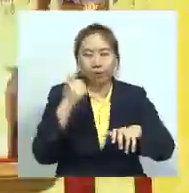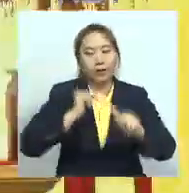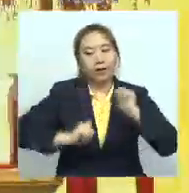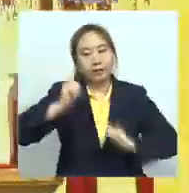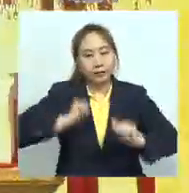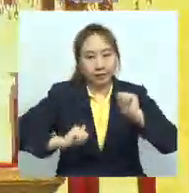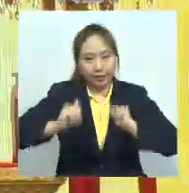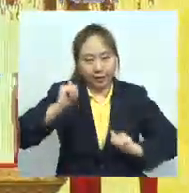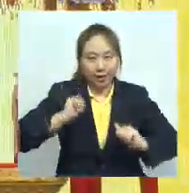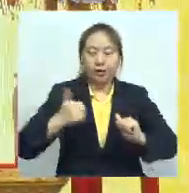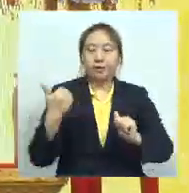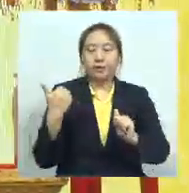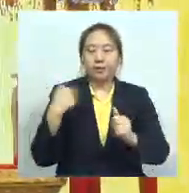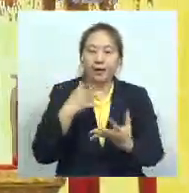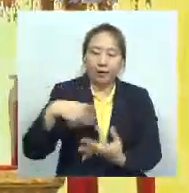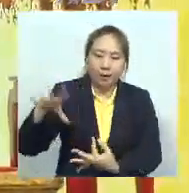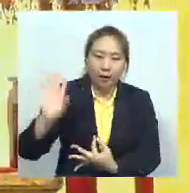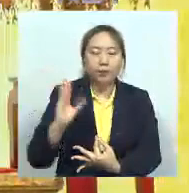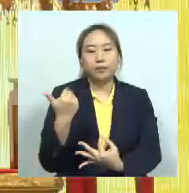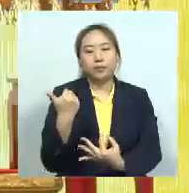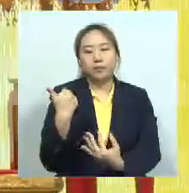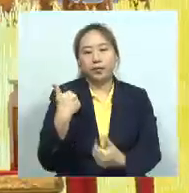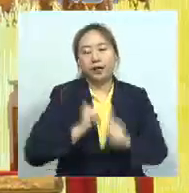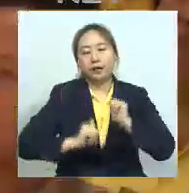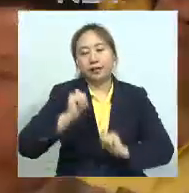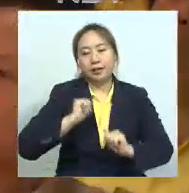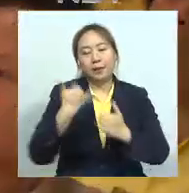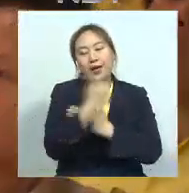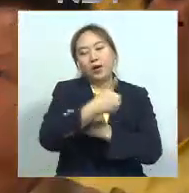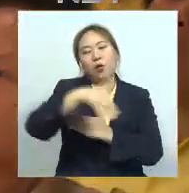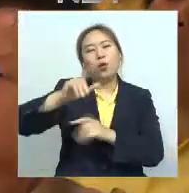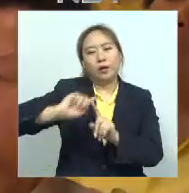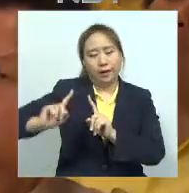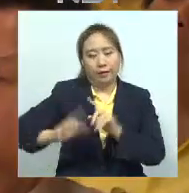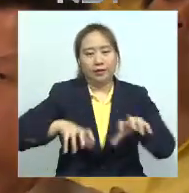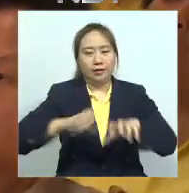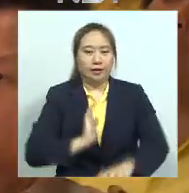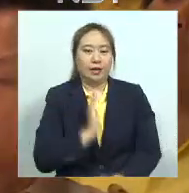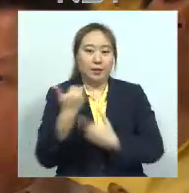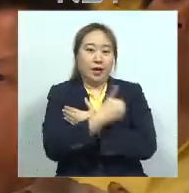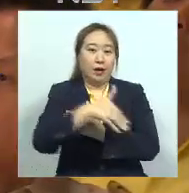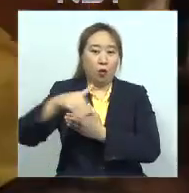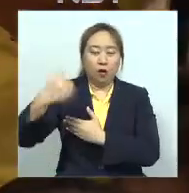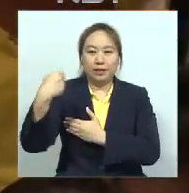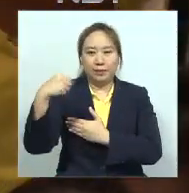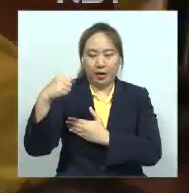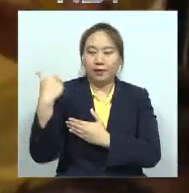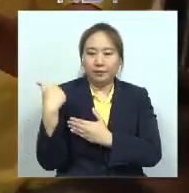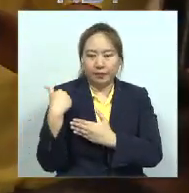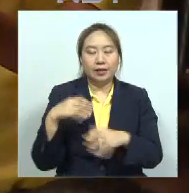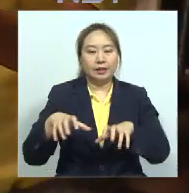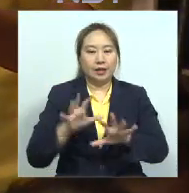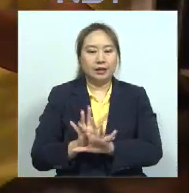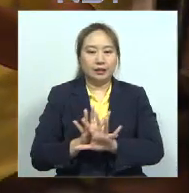ครในสวนฝันการแสดงนาฏศิลป์และมหากรรมการแสดงนานาชาติเฉลิมพระเกียรติจาก10ประเทศรวมถึงจะมีขบว